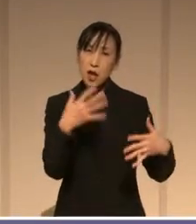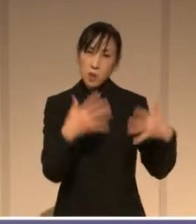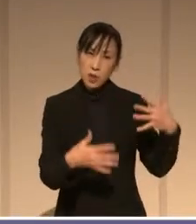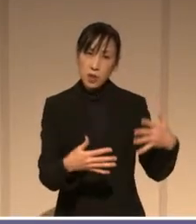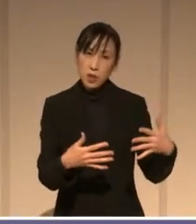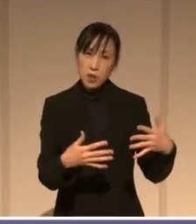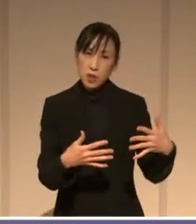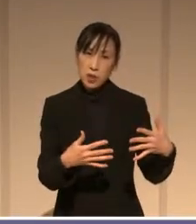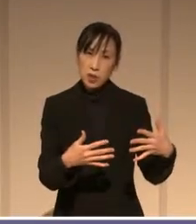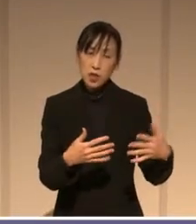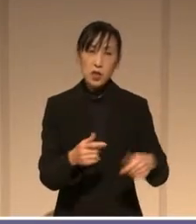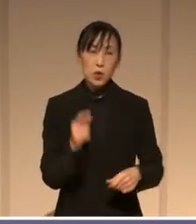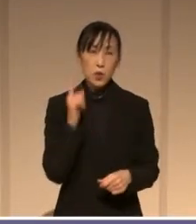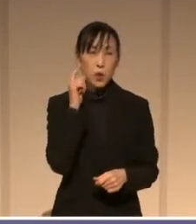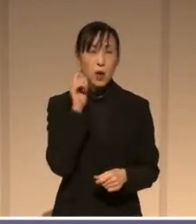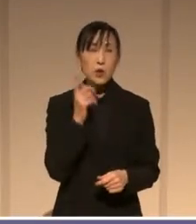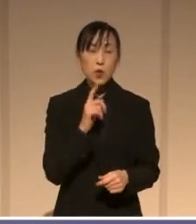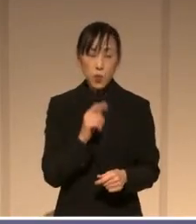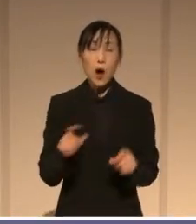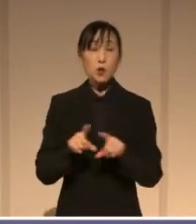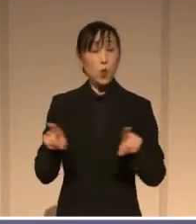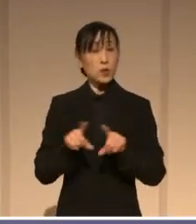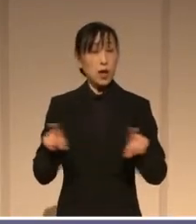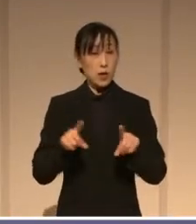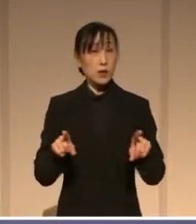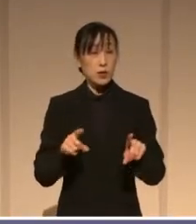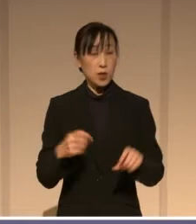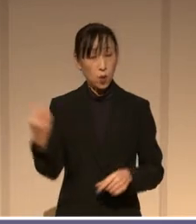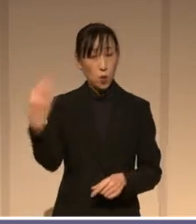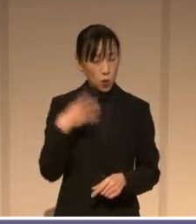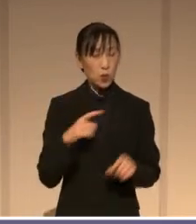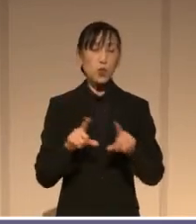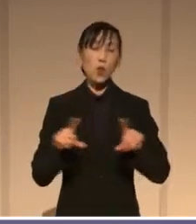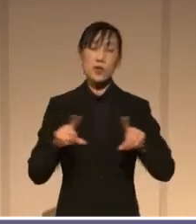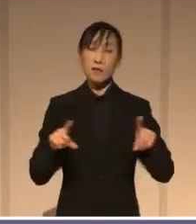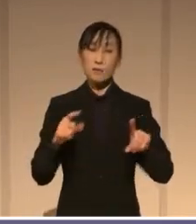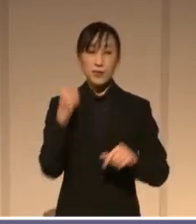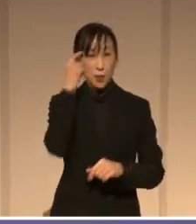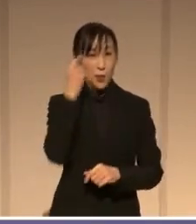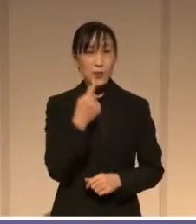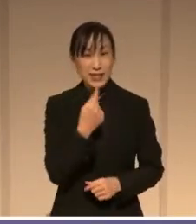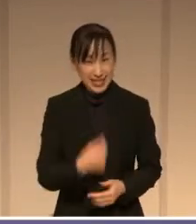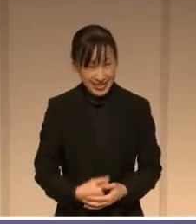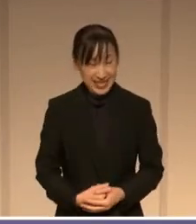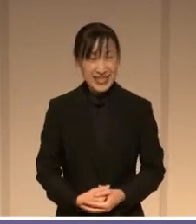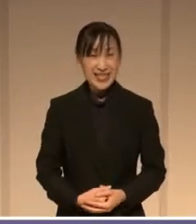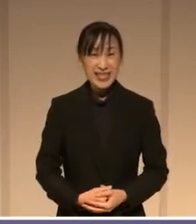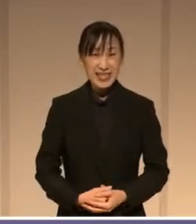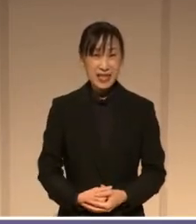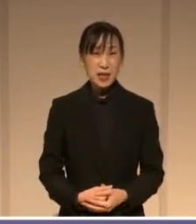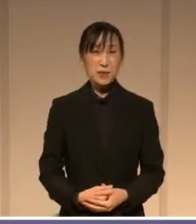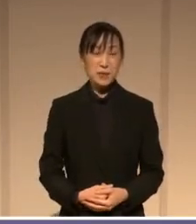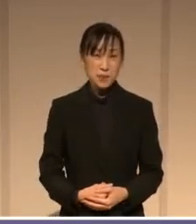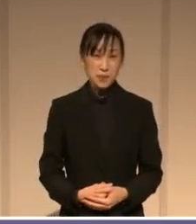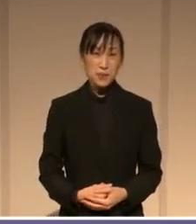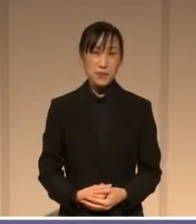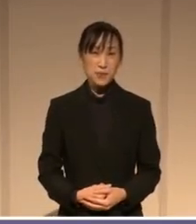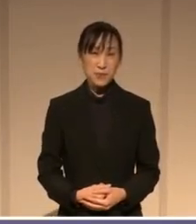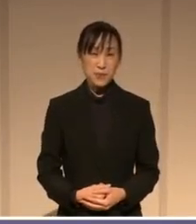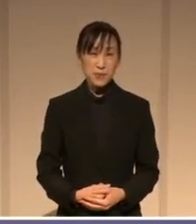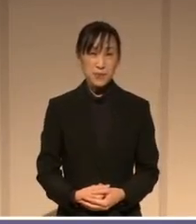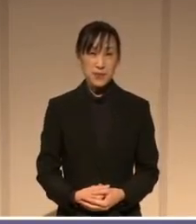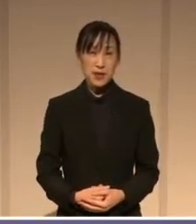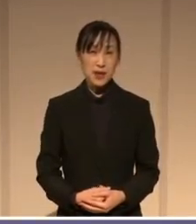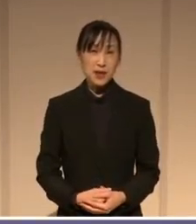公然だろうとああっa 及ばずしてということですかええそうですねはいこれをむしろ方にとっていいんですけど